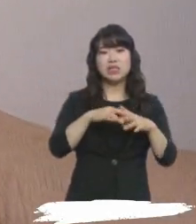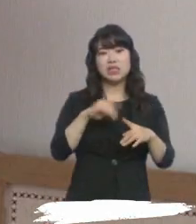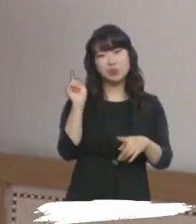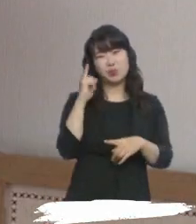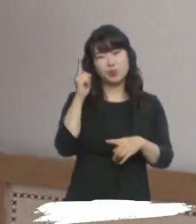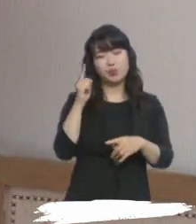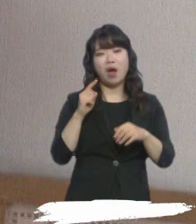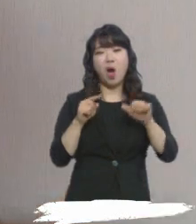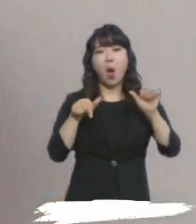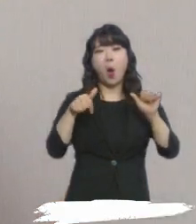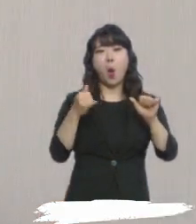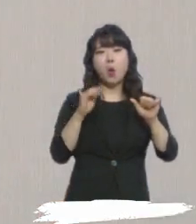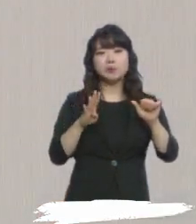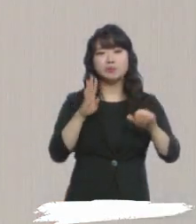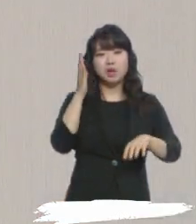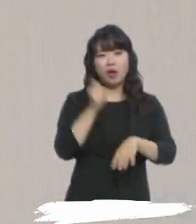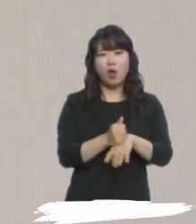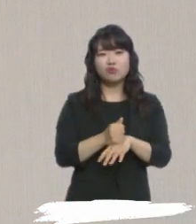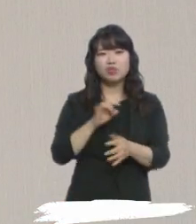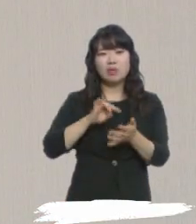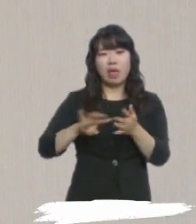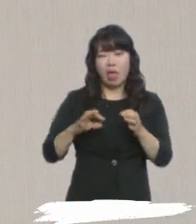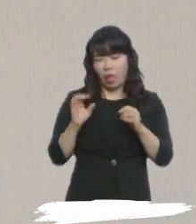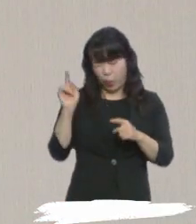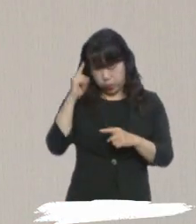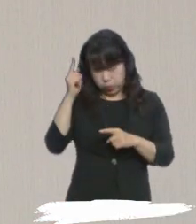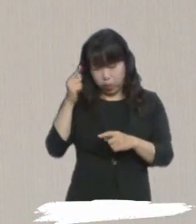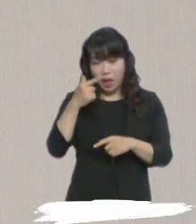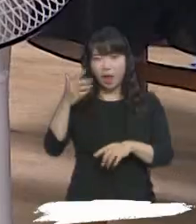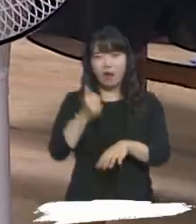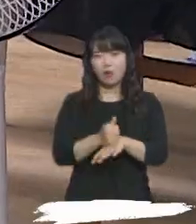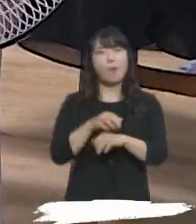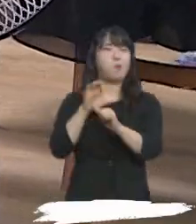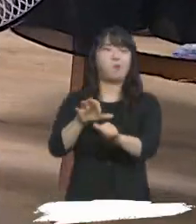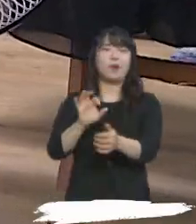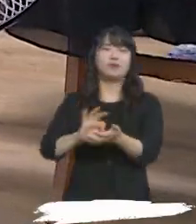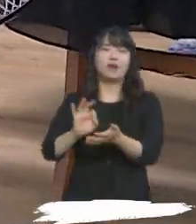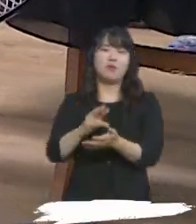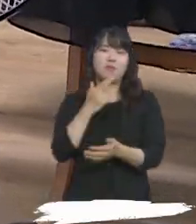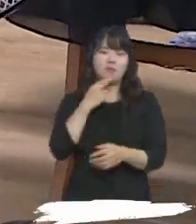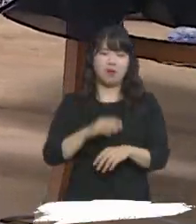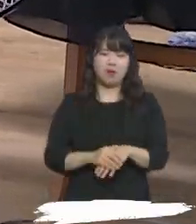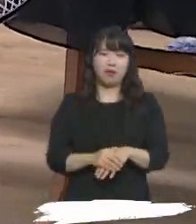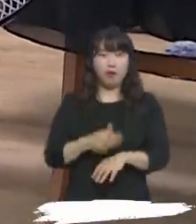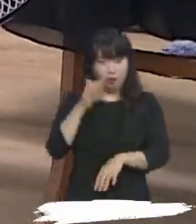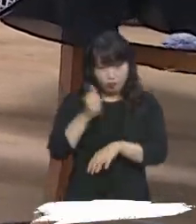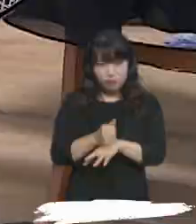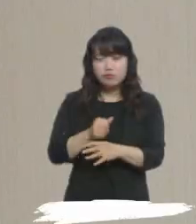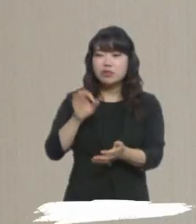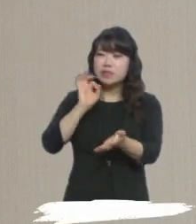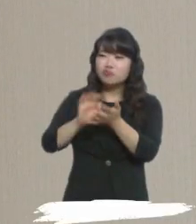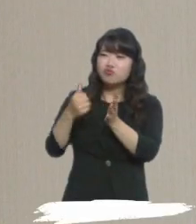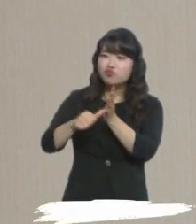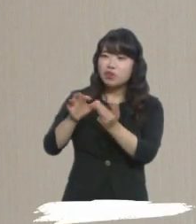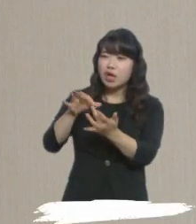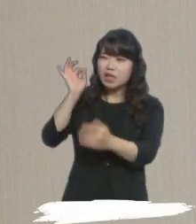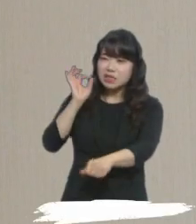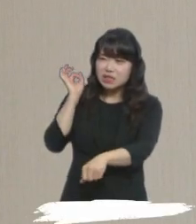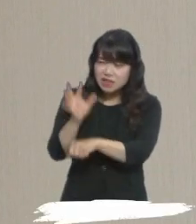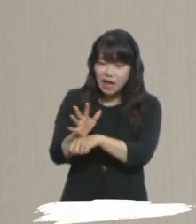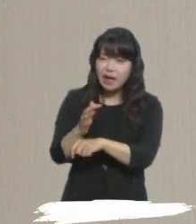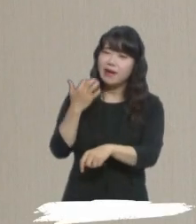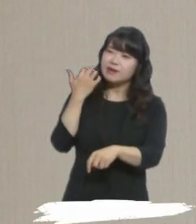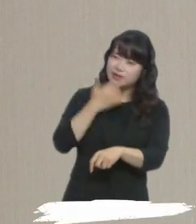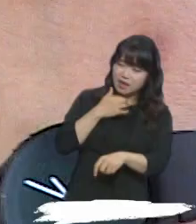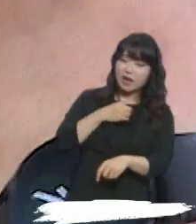제품이라 전기세 걱정에 사용을 안 한 지 오래입니다. 제조사를 결정하는 것 외 모델이나 색깔